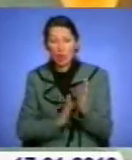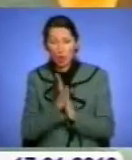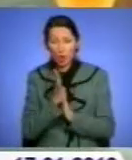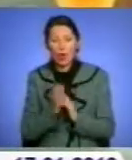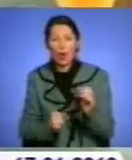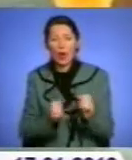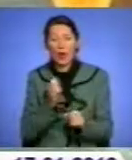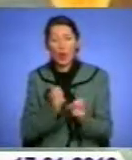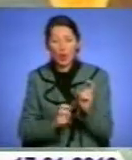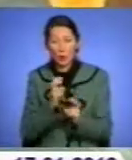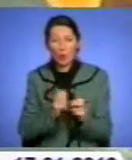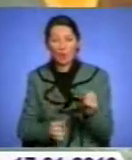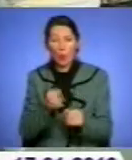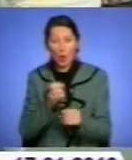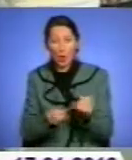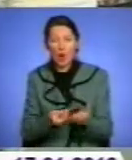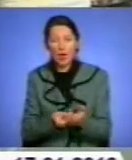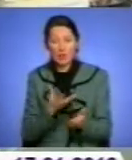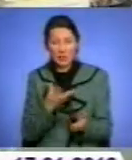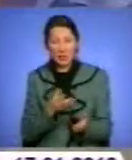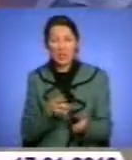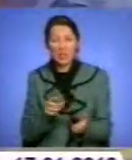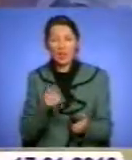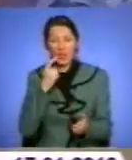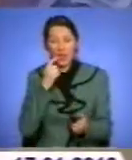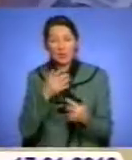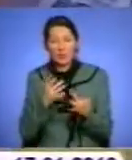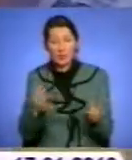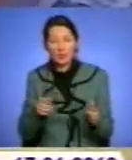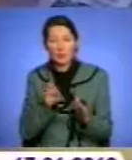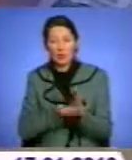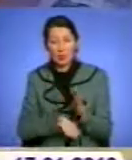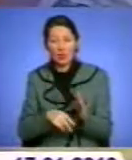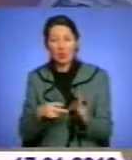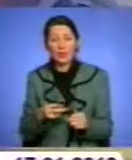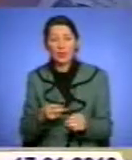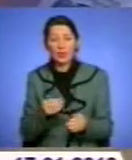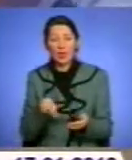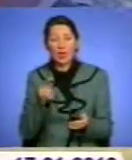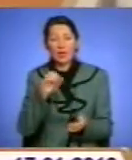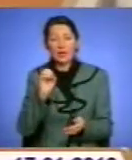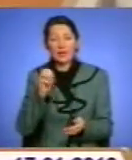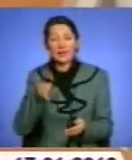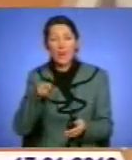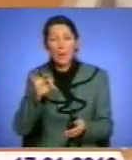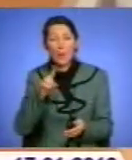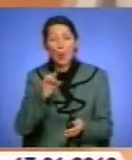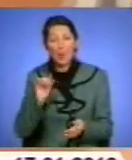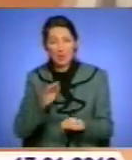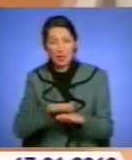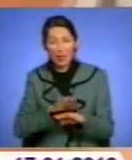цукор, рис та інші харчі знизилися до 22%. Водночас депозити населення в банках сьогодні сягнули